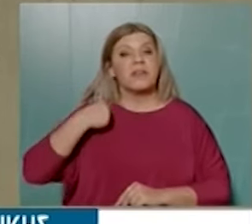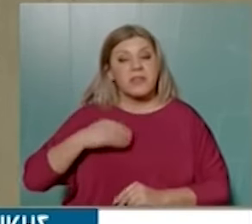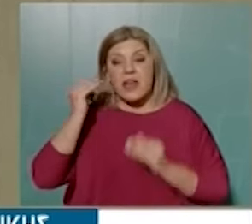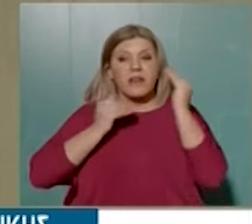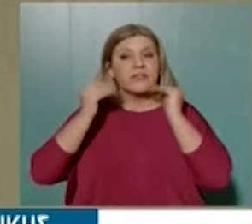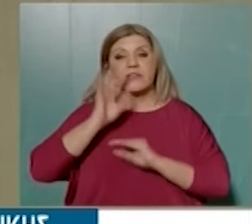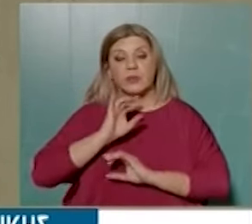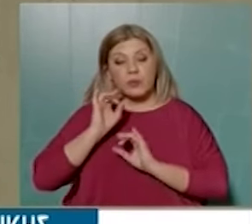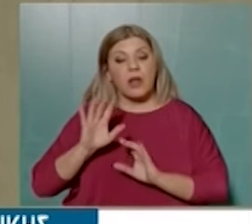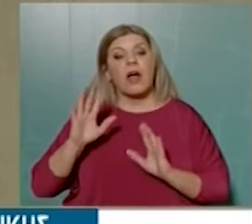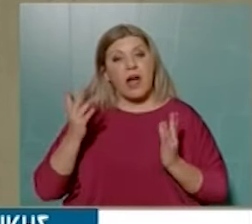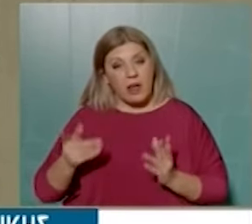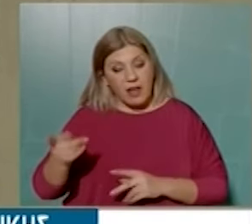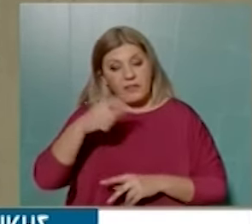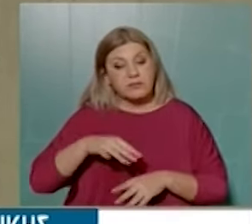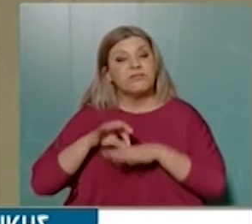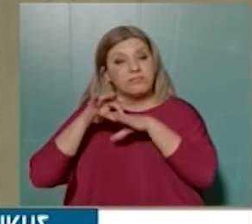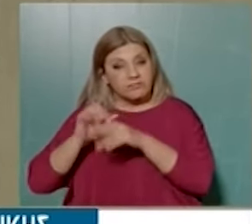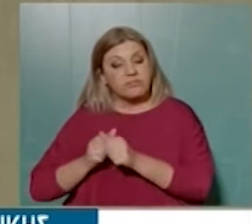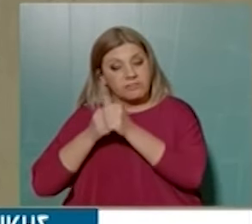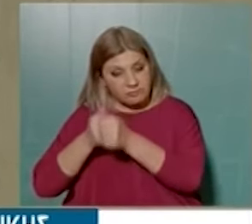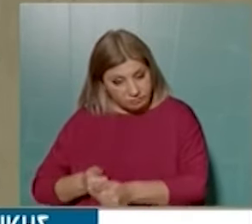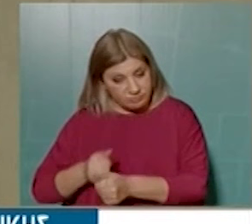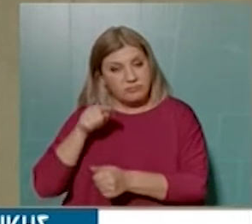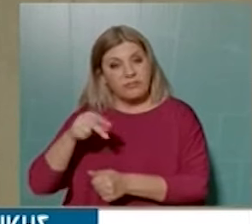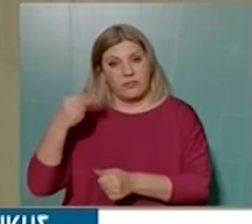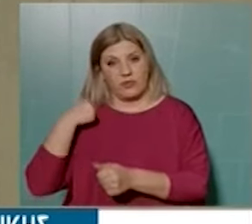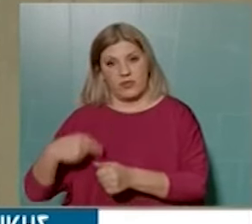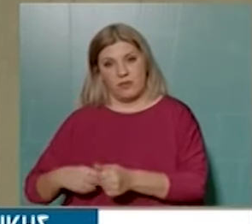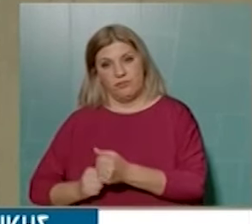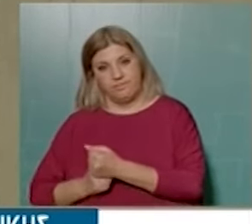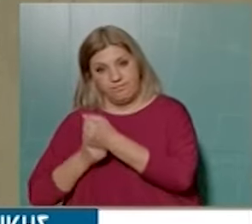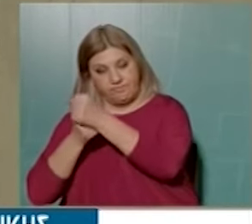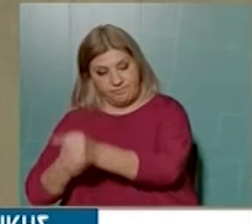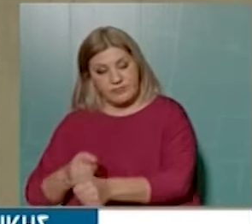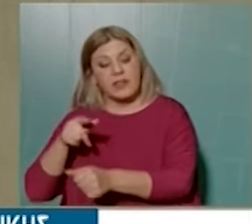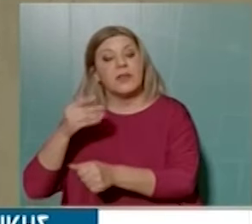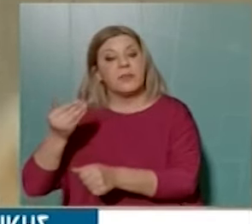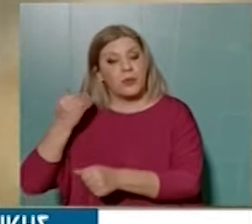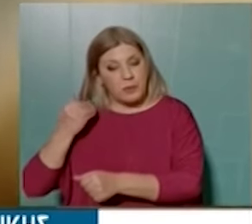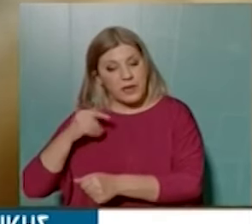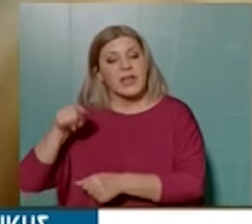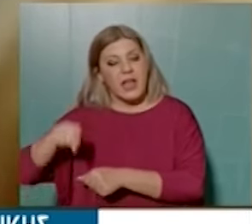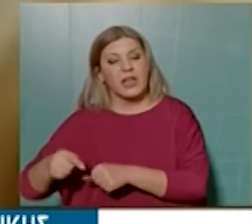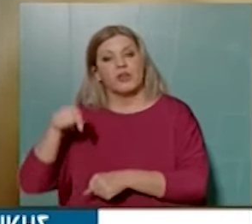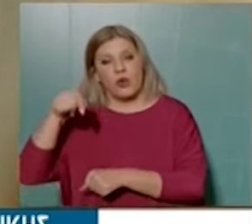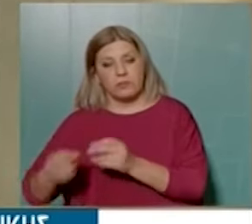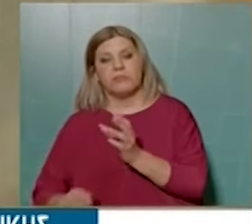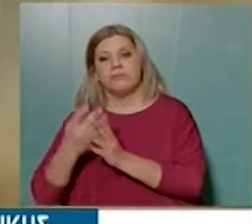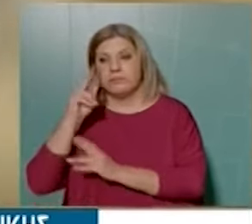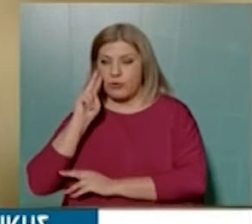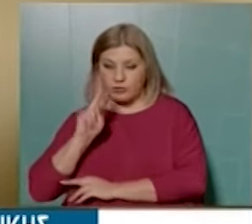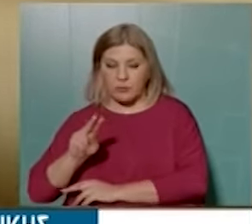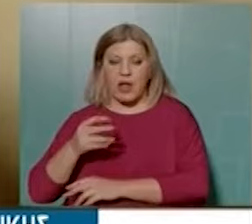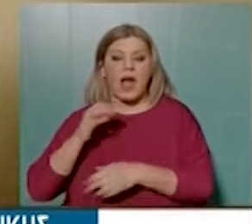αρχές αλλά αυτές οι κατευθύνσεις στηρίζονται από τις δημοτικές αρχές την προηγούμενη αλλά και την τωρινή προς το παρόν